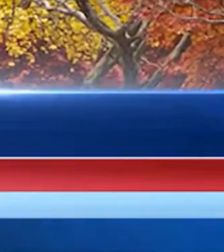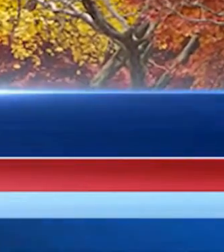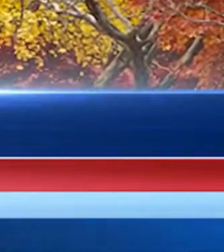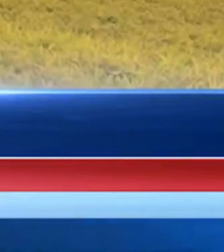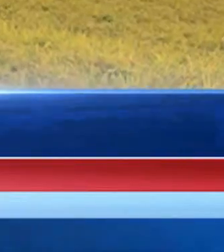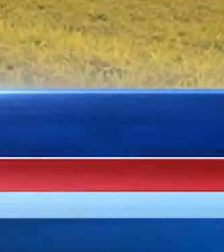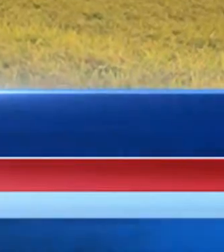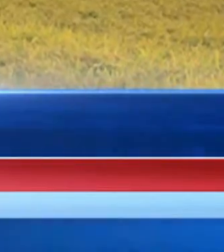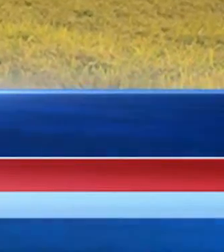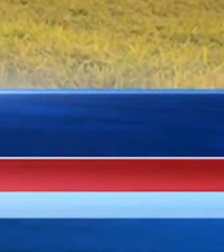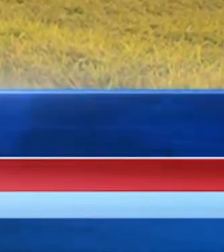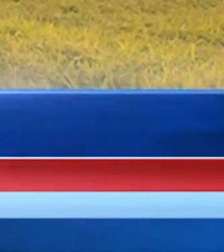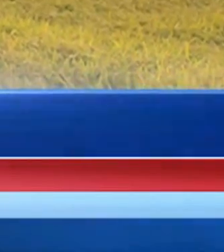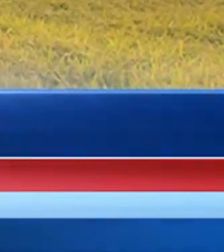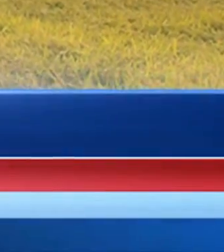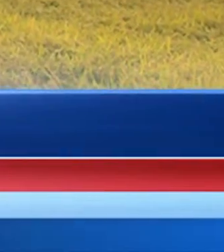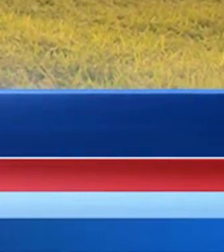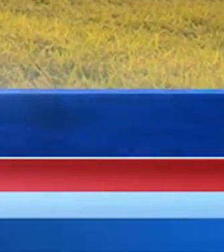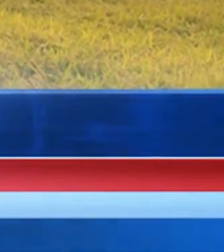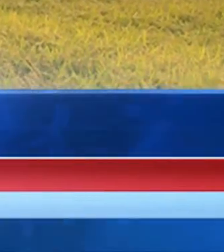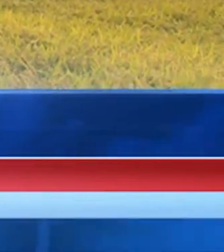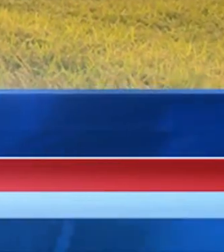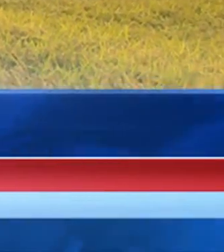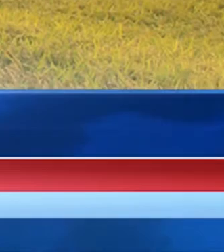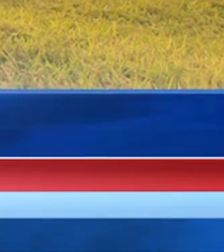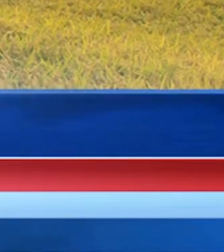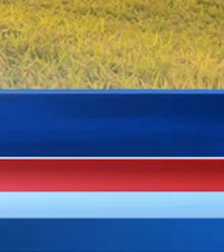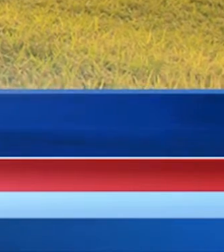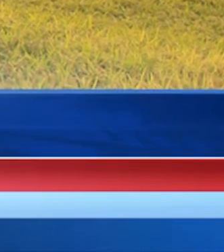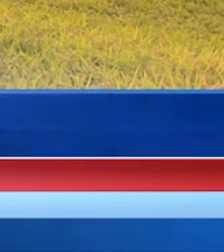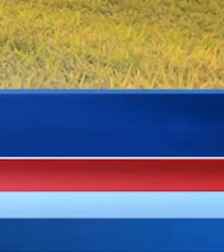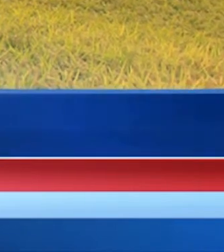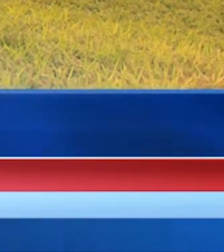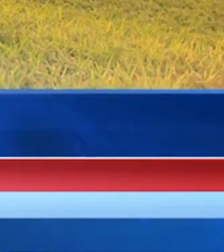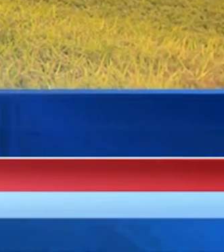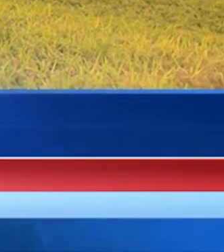기상청은 10월 6일 1개월 날씨 전망을 발표했습니다.